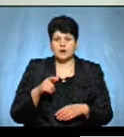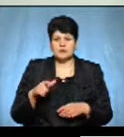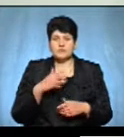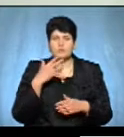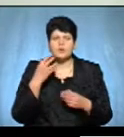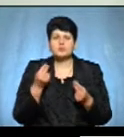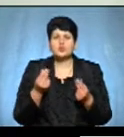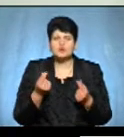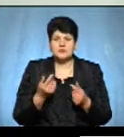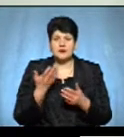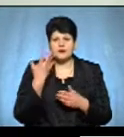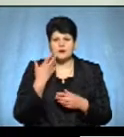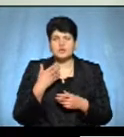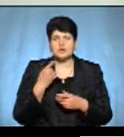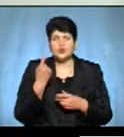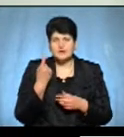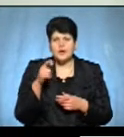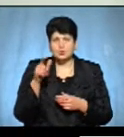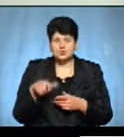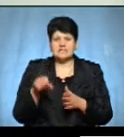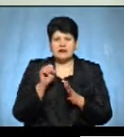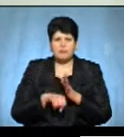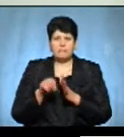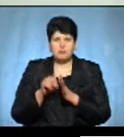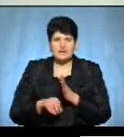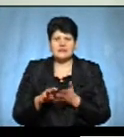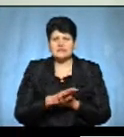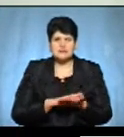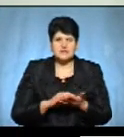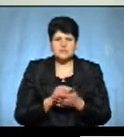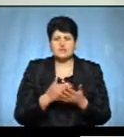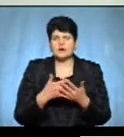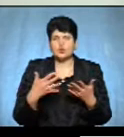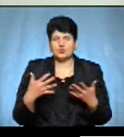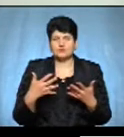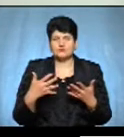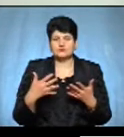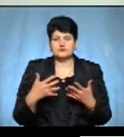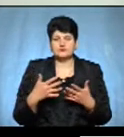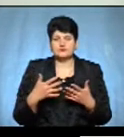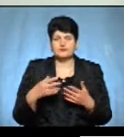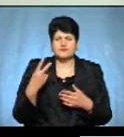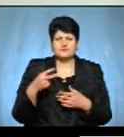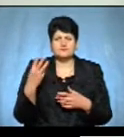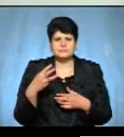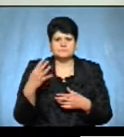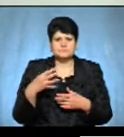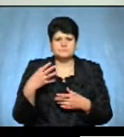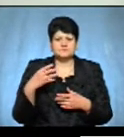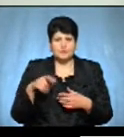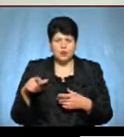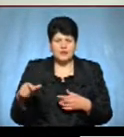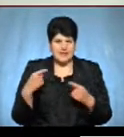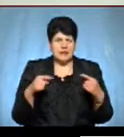чого коштує, але коли одна людина знищила і вбила кількох, навіть інколи десятків людей, і